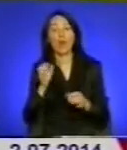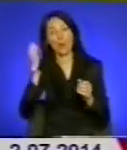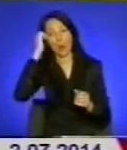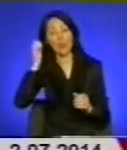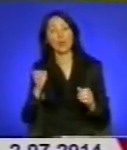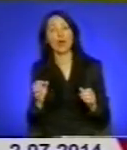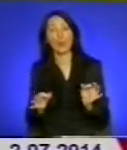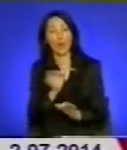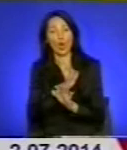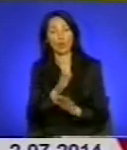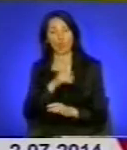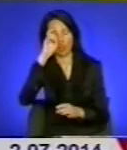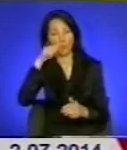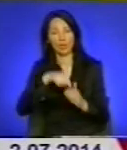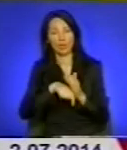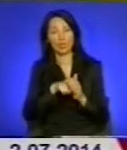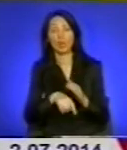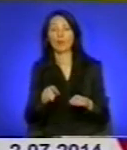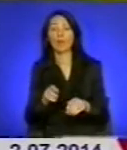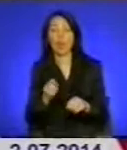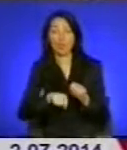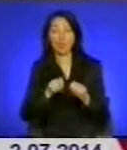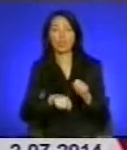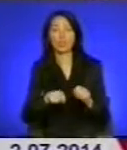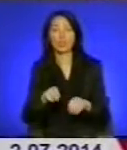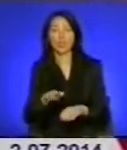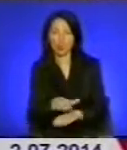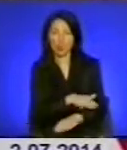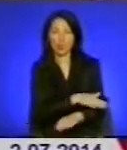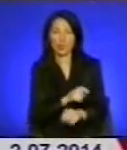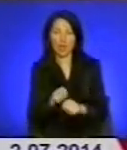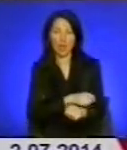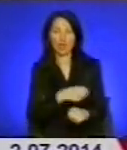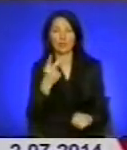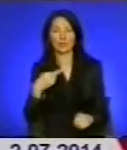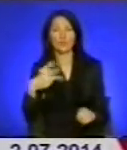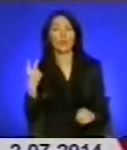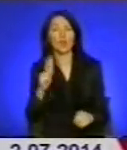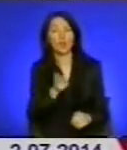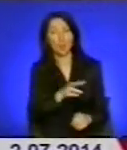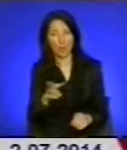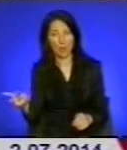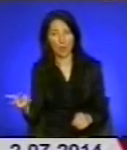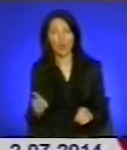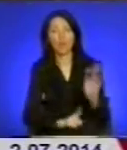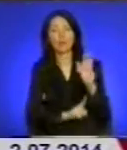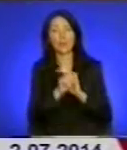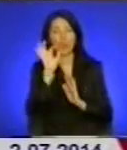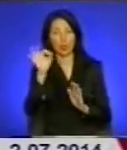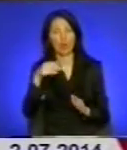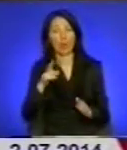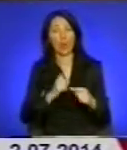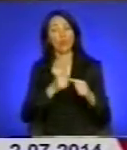досліджена довжина 23 км стала температура всередині Печери + 11 градусів Цельсія